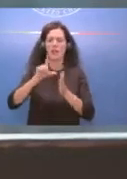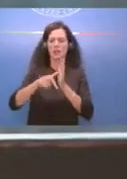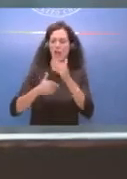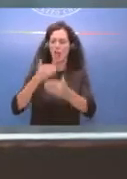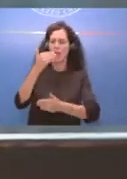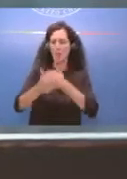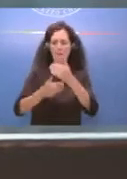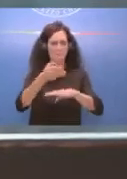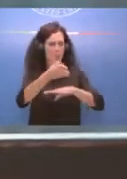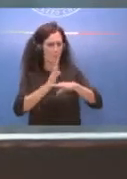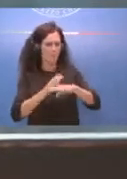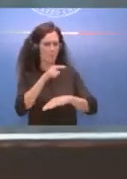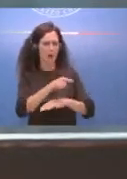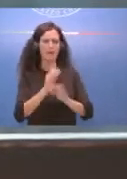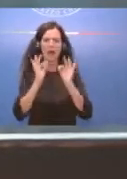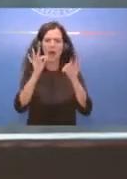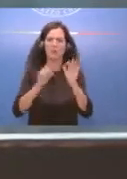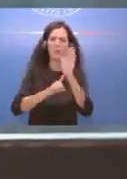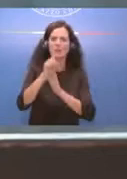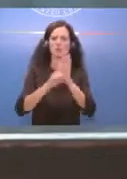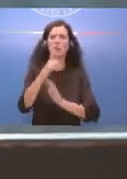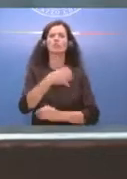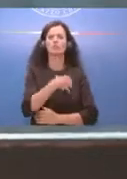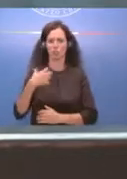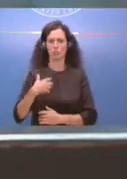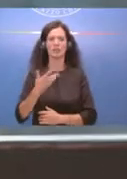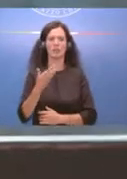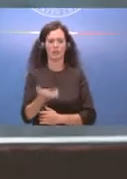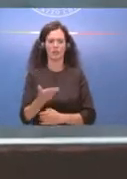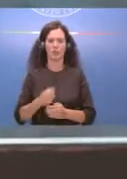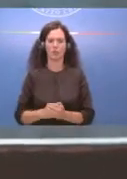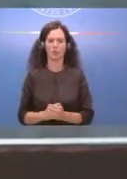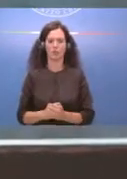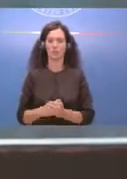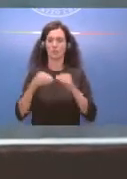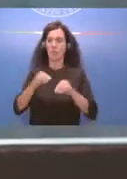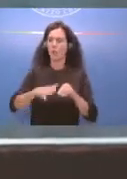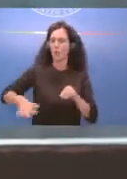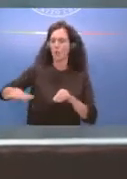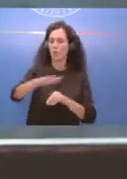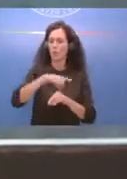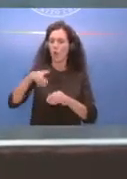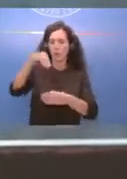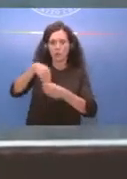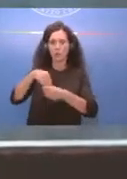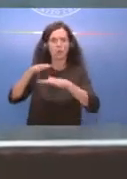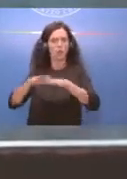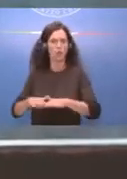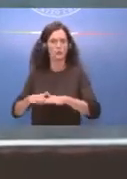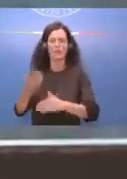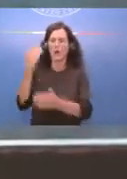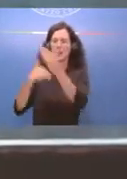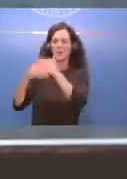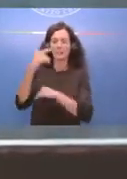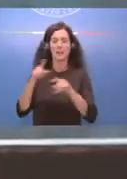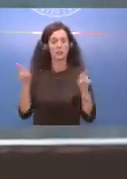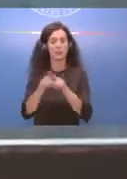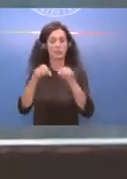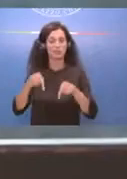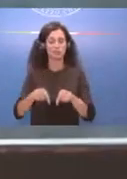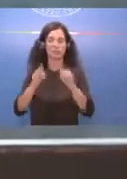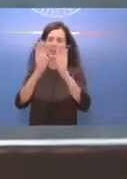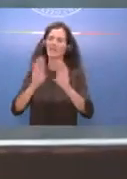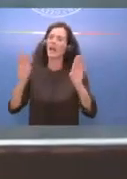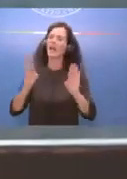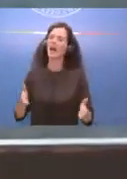dei risultati scientifici raggiunti i luoghi che custodiscono le vestigia del passato come questo splendido teatro che oggi ci ospita